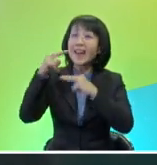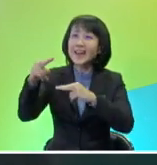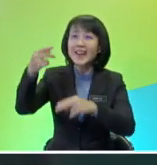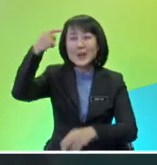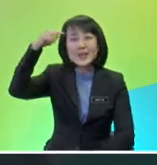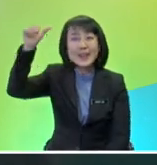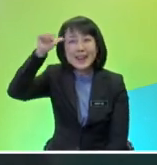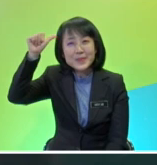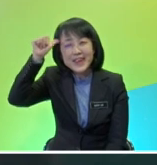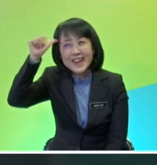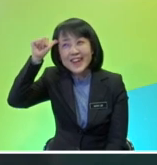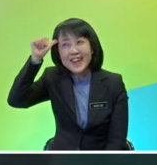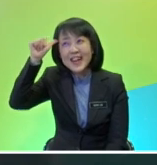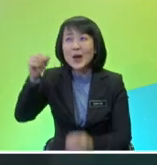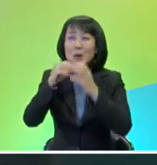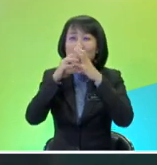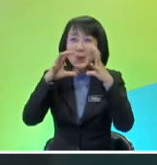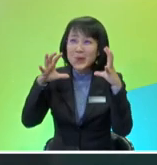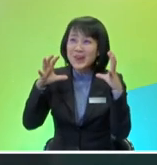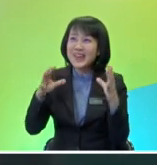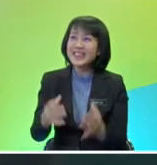Ini dia. Itu dia. Belon. Belon. Je.